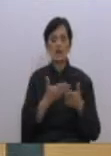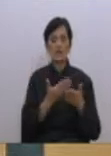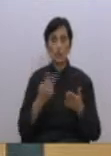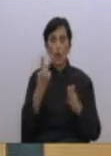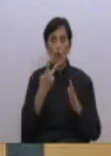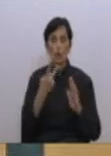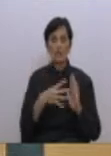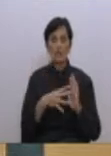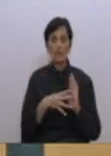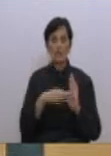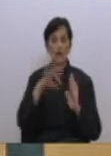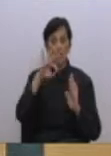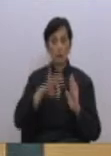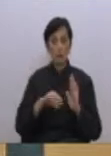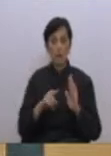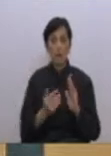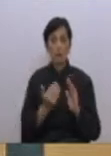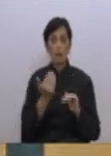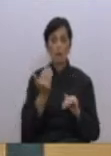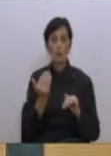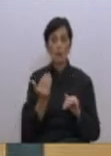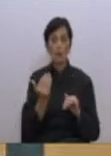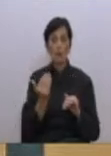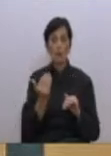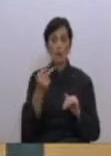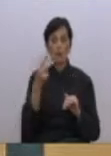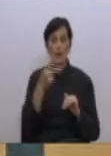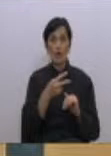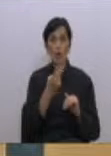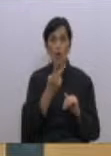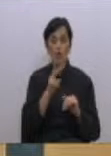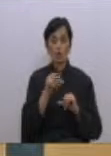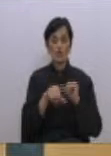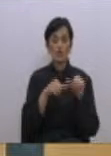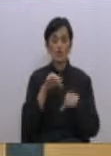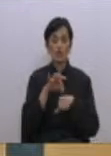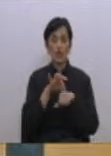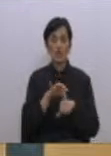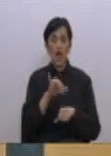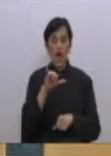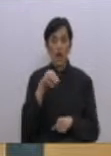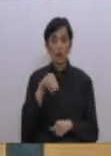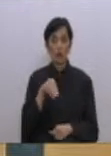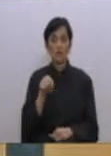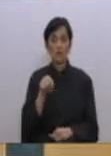საიდან 20% ეკუთვნის 2022 წელს ჩატარებული